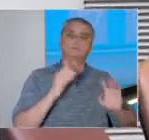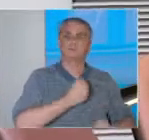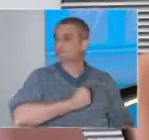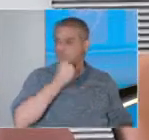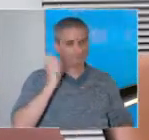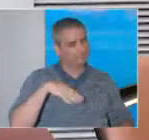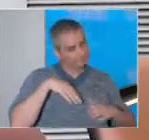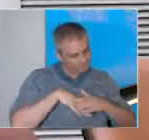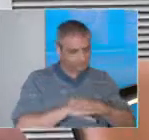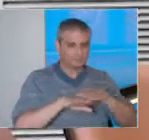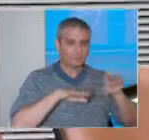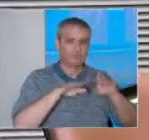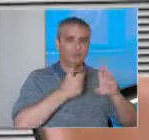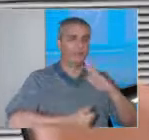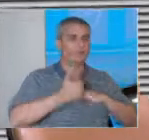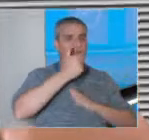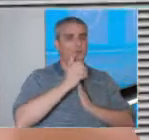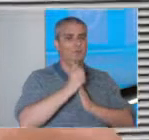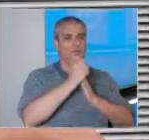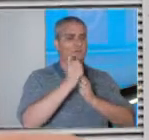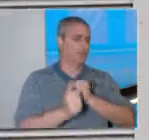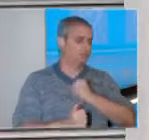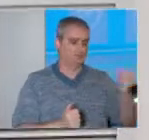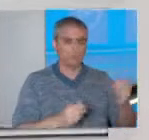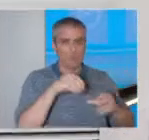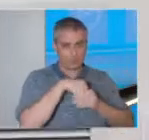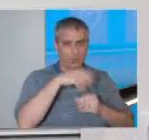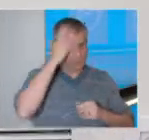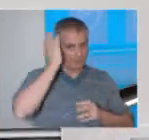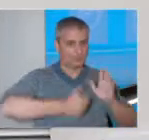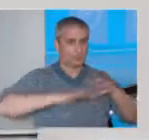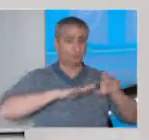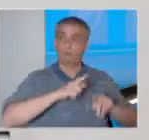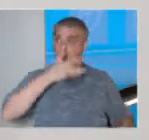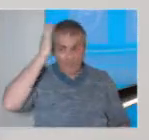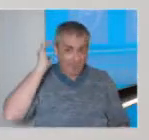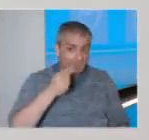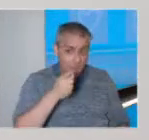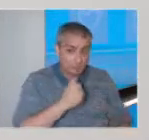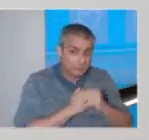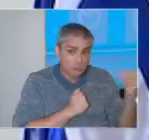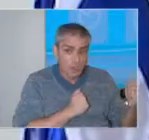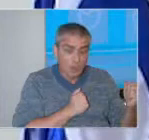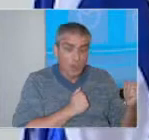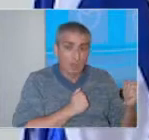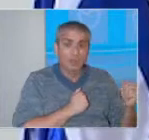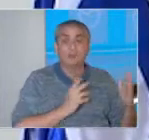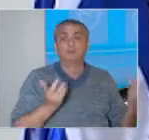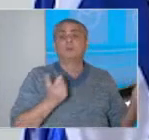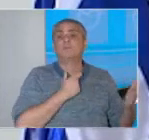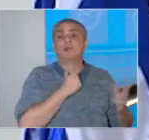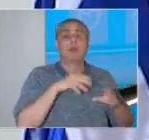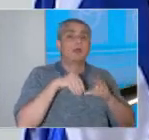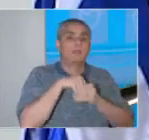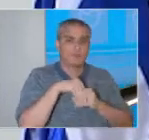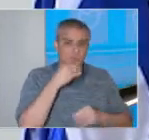ימינה לא תשב בממשלה בהובלת השמאל, כולל לפיד כראש ממשלה. לפיד הוא שמאל? הברירה